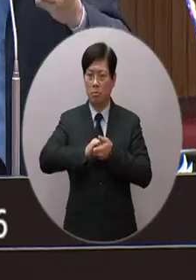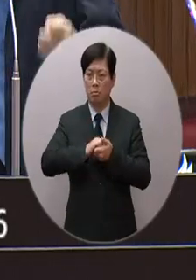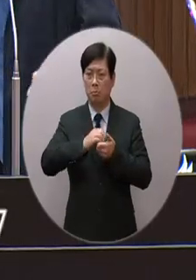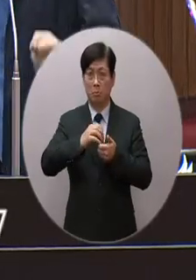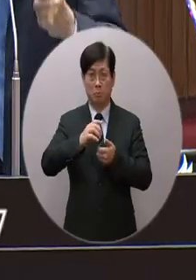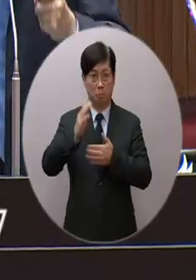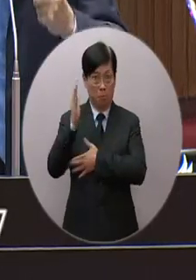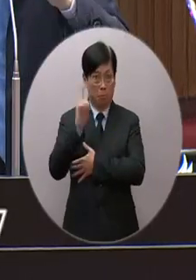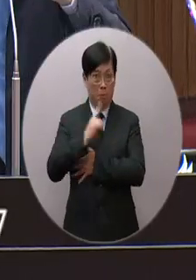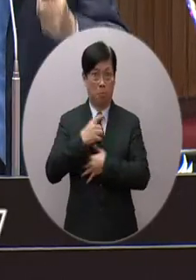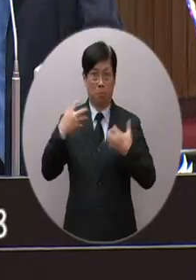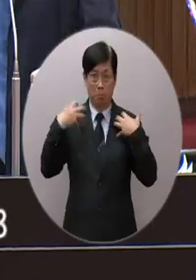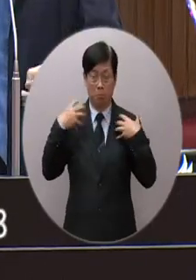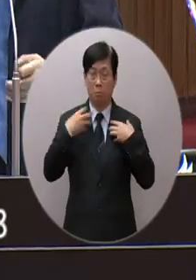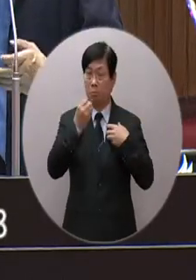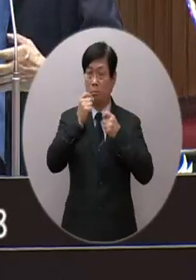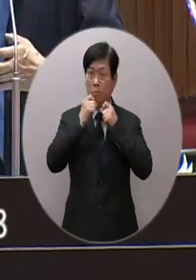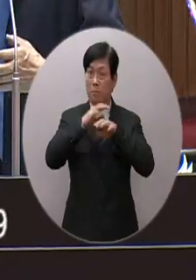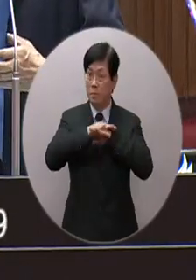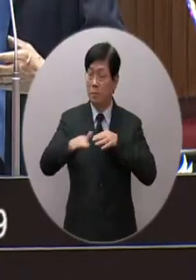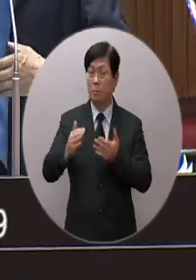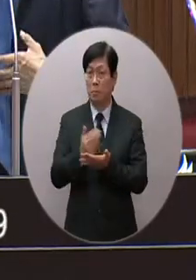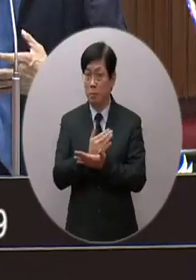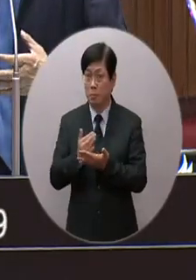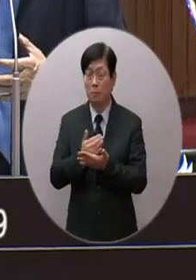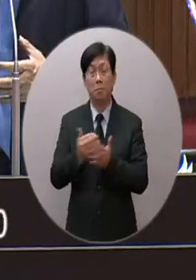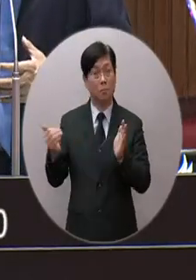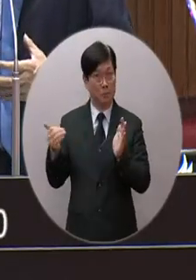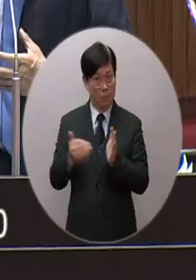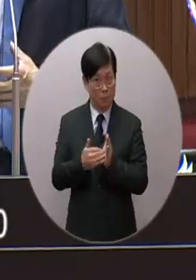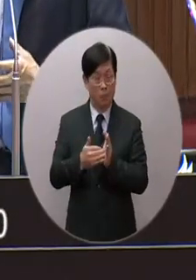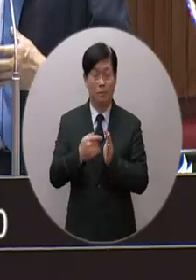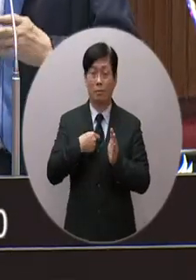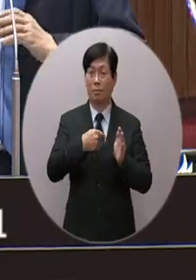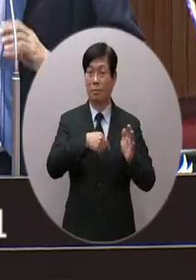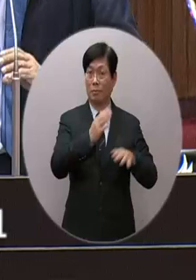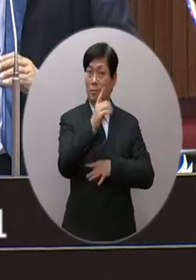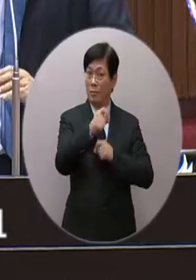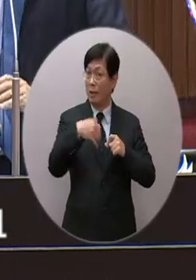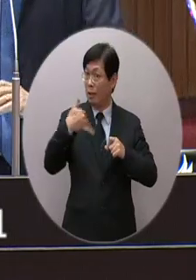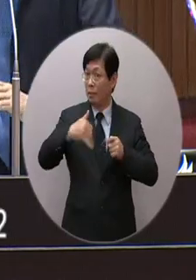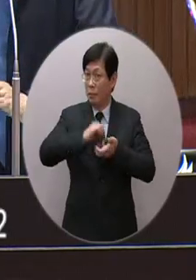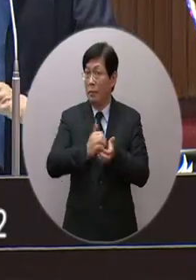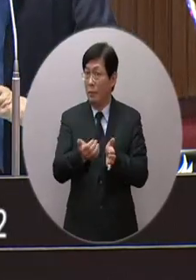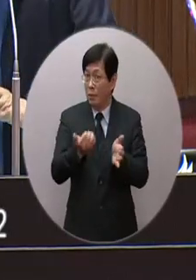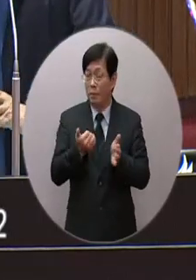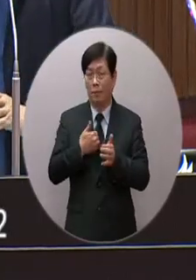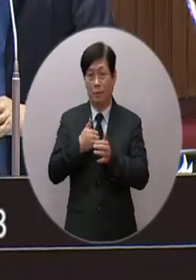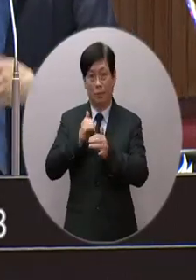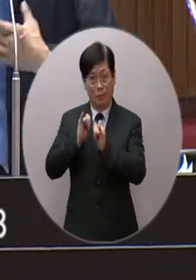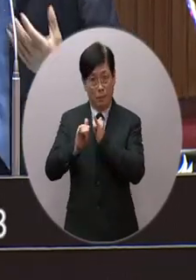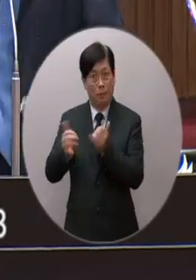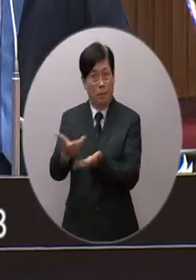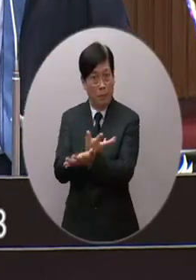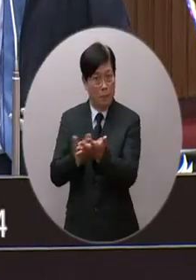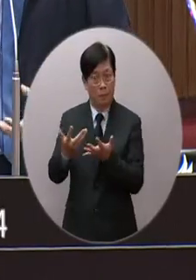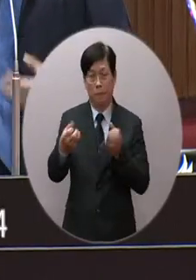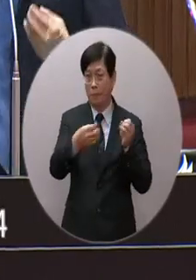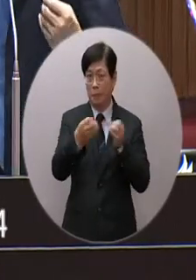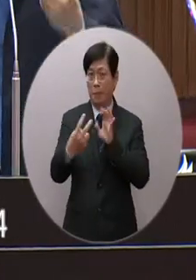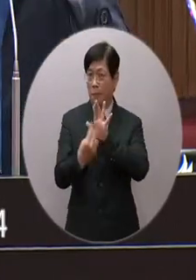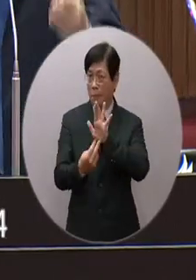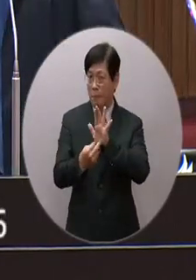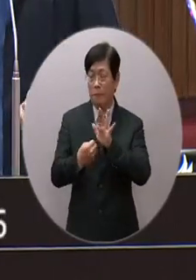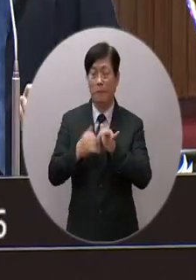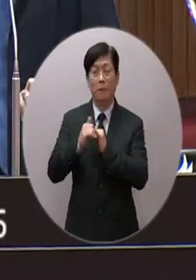家。来做这个食品安全的评估，噶这个评估了，咱这个政策还未决策以前，安怎和民众来交流说明，和